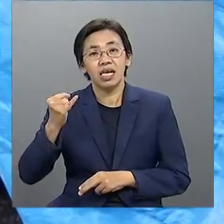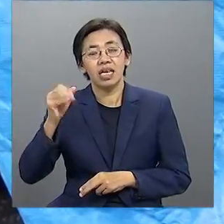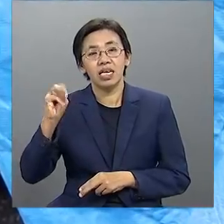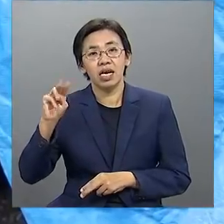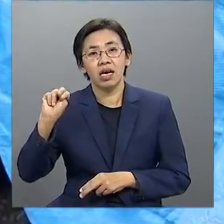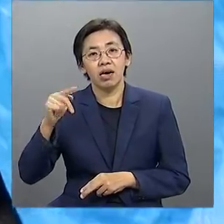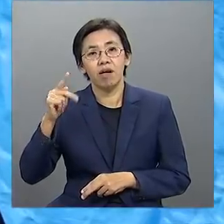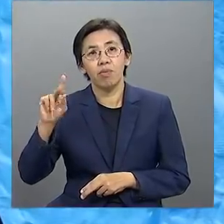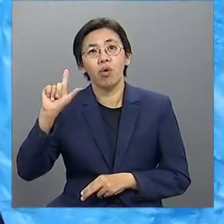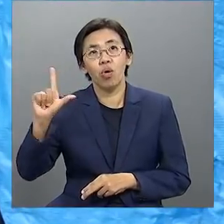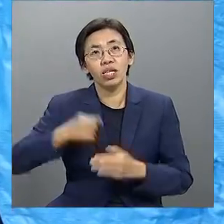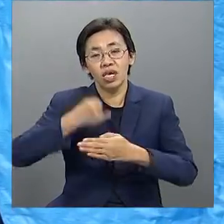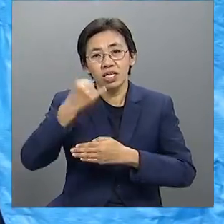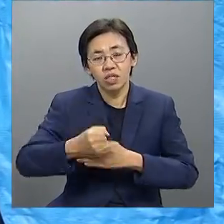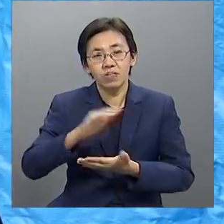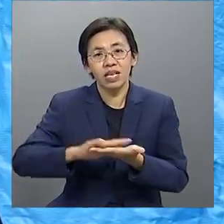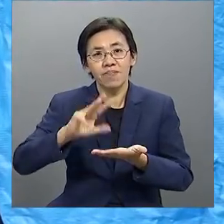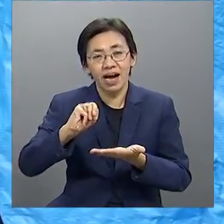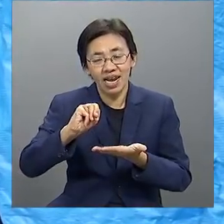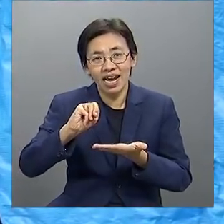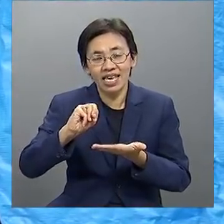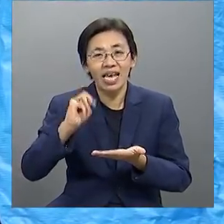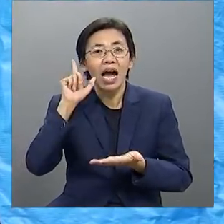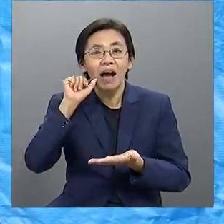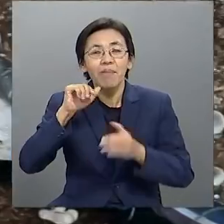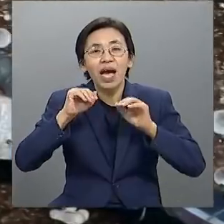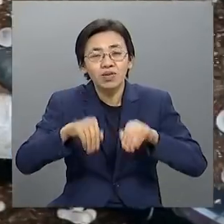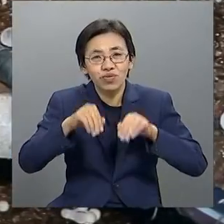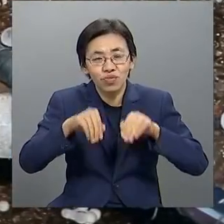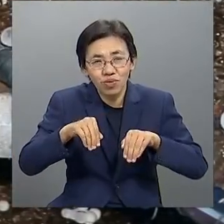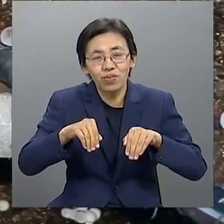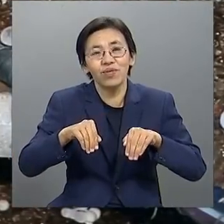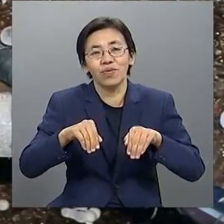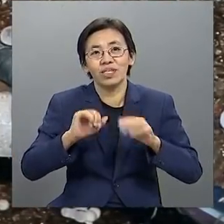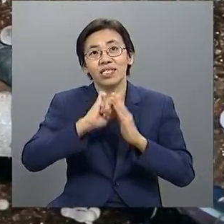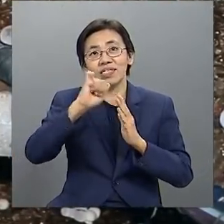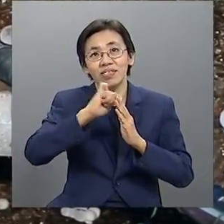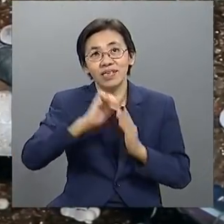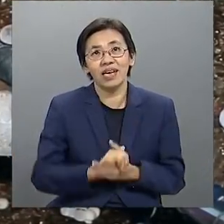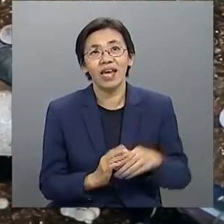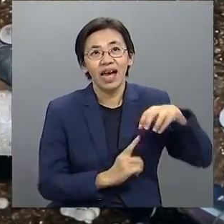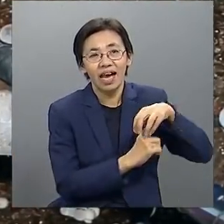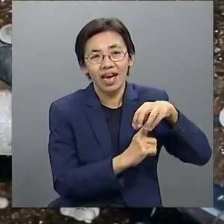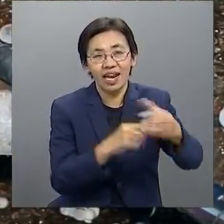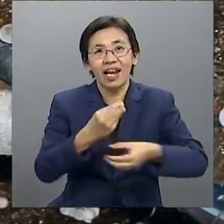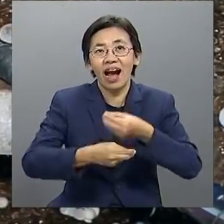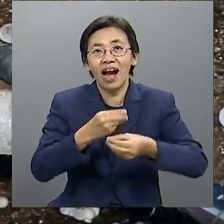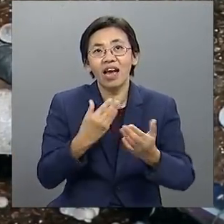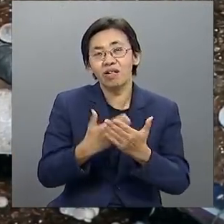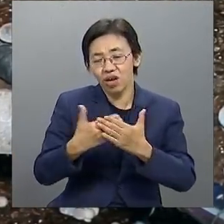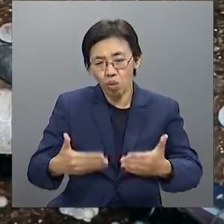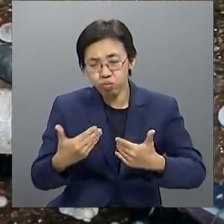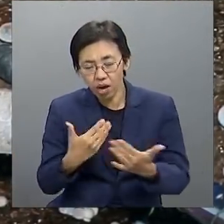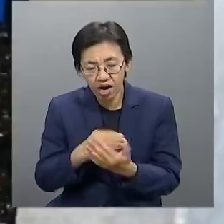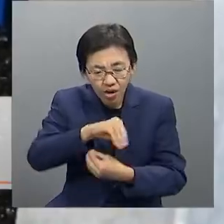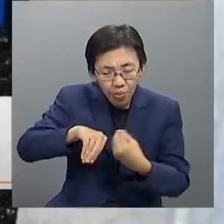วิทยาลัยแม่โจ้สาขาพืชศาสตร์นะคะเอกพืชผักก็เลือกเพาะเห็ดฟางขายสร้างรายได้สร้างอาชีพค่ะหลังจาก